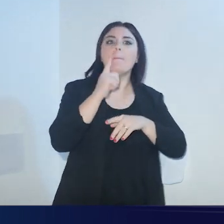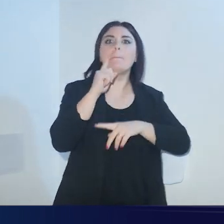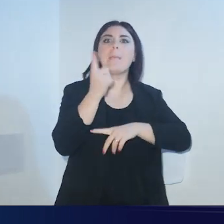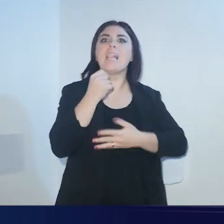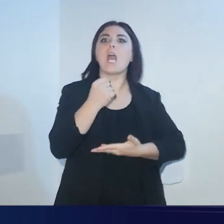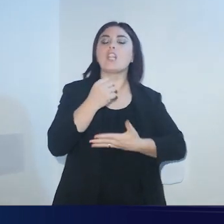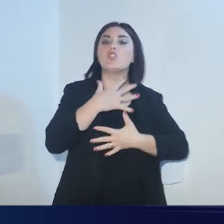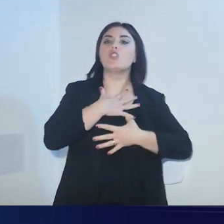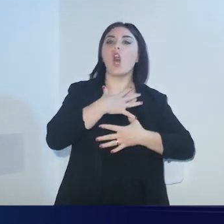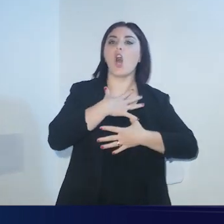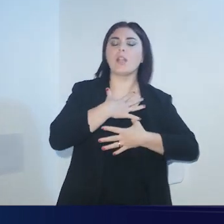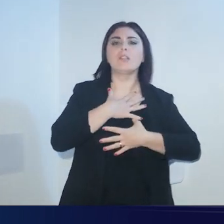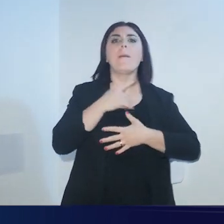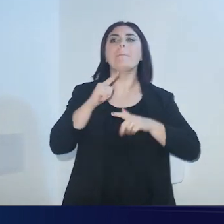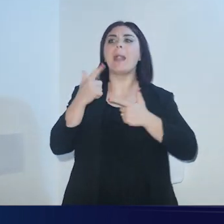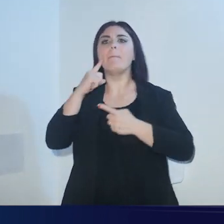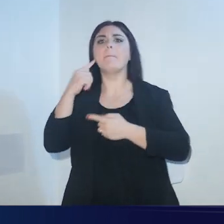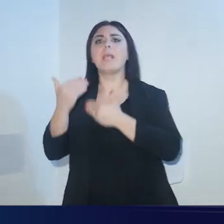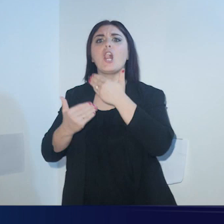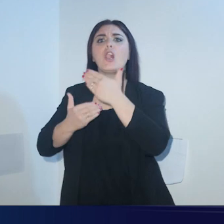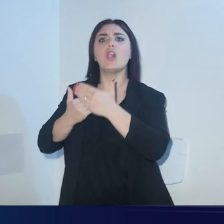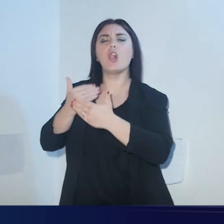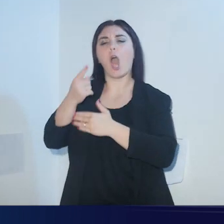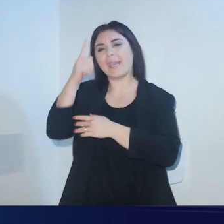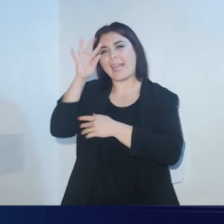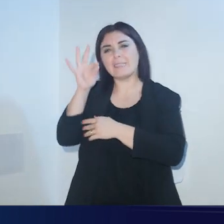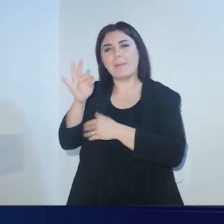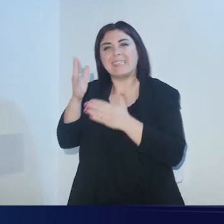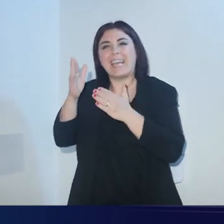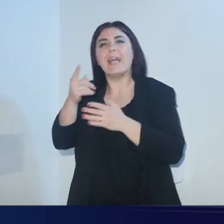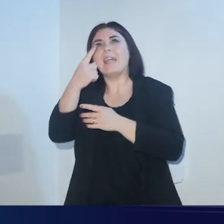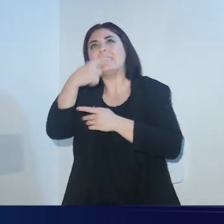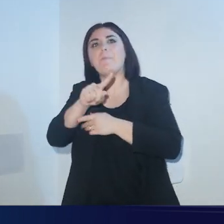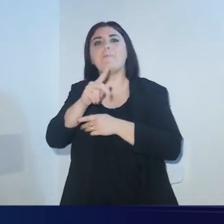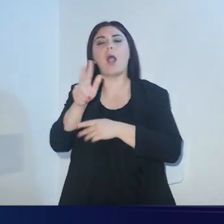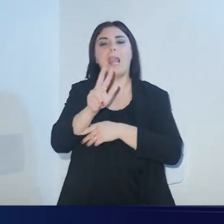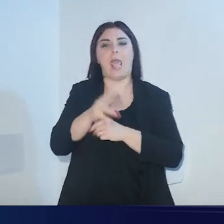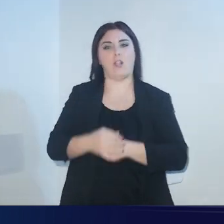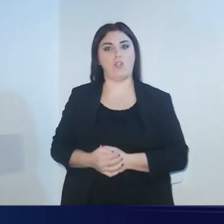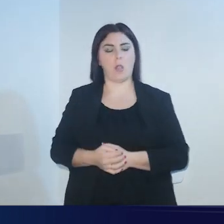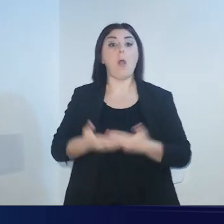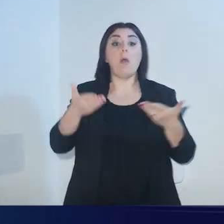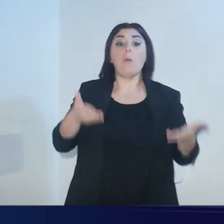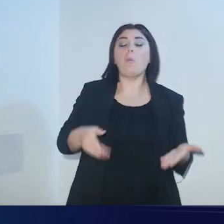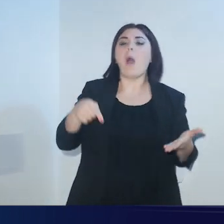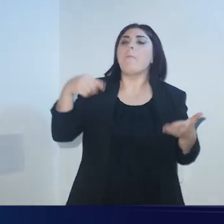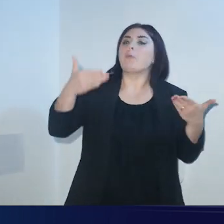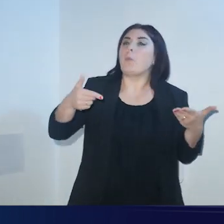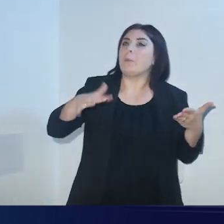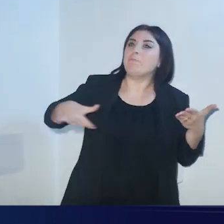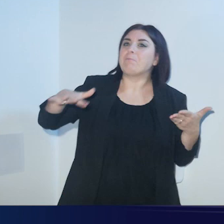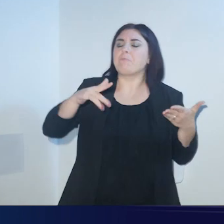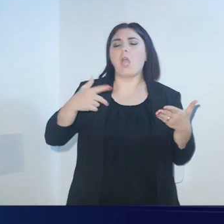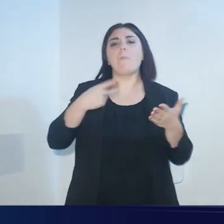risorse, utilizzarle ma migliorando alcuni aspetti caratteristici del legno. Beh, noi qui dentro nel corso degli anni